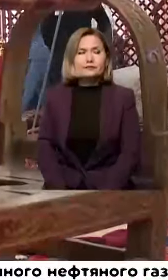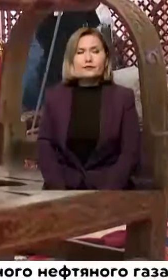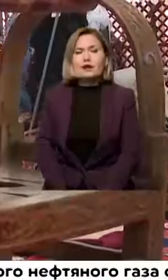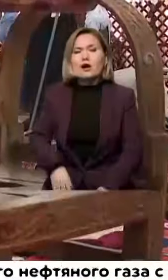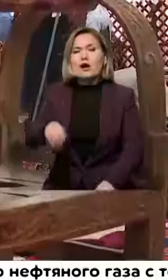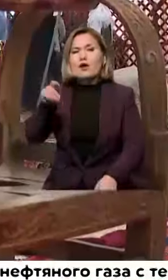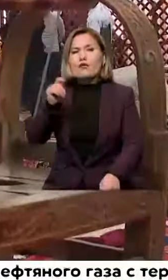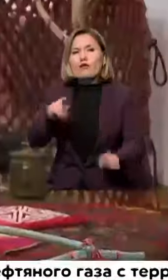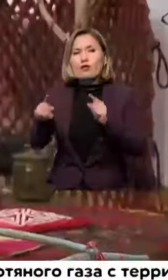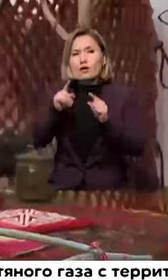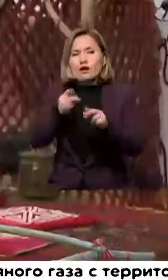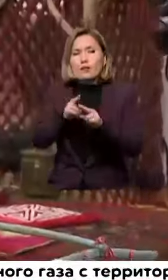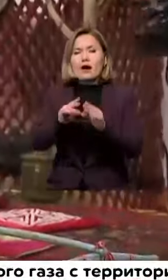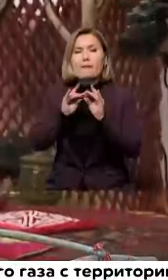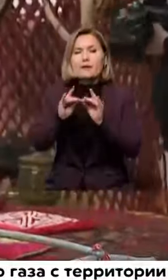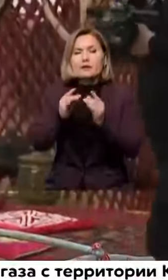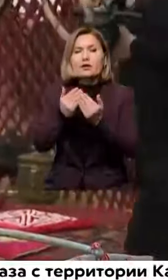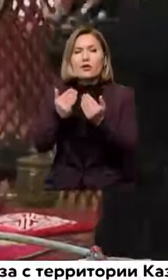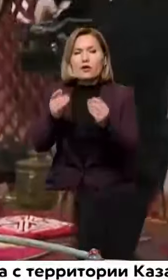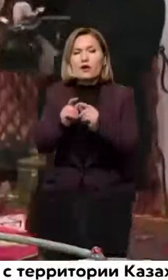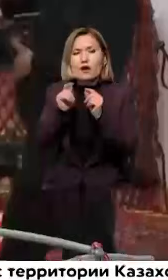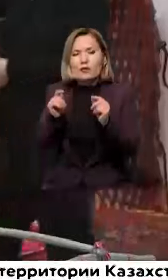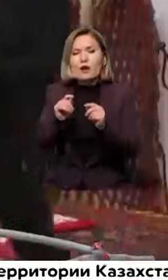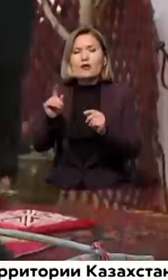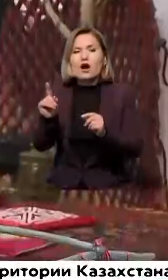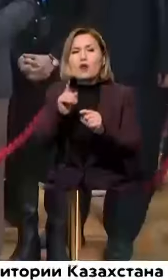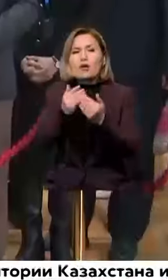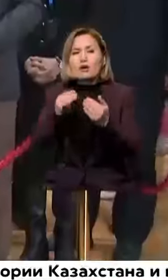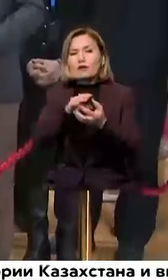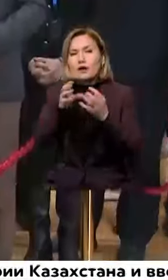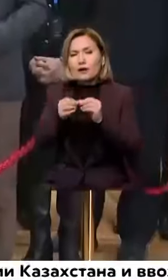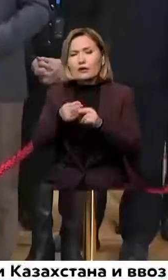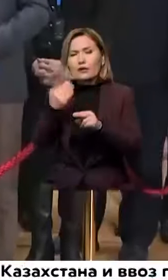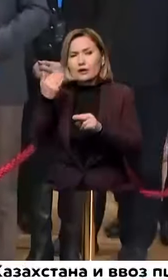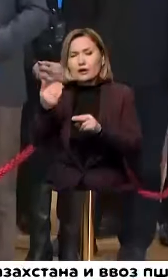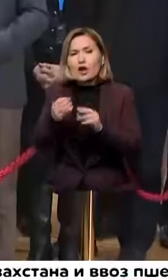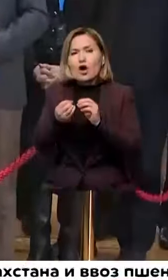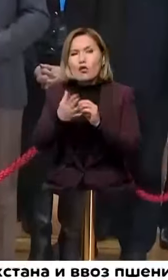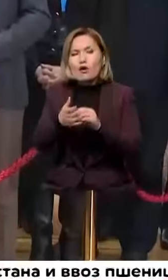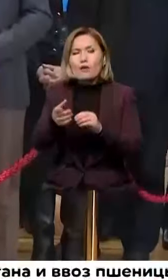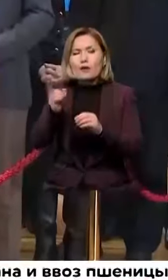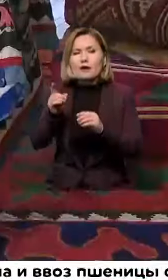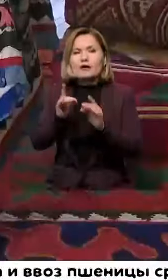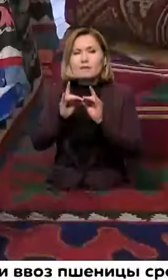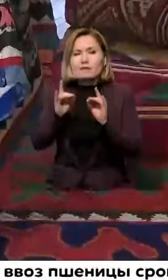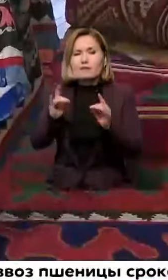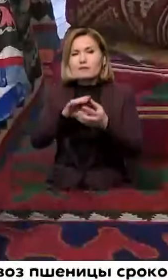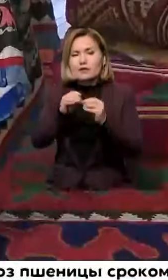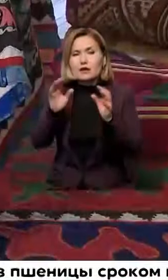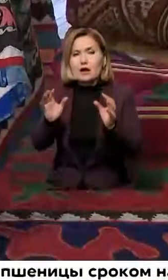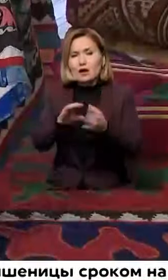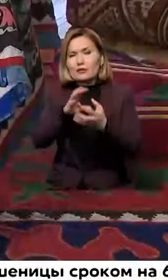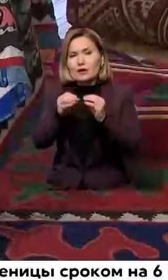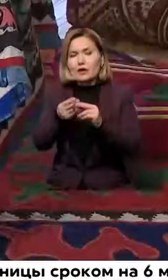Forum konaqtarı aldımen 5 körmesini tamaşaladı. Mұнда музей қорындағы әр жылдарда жасалған 15-ке жуық бесік қойылған. Мына